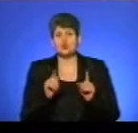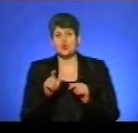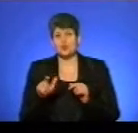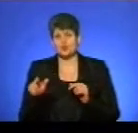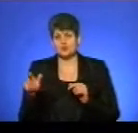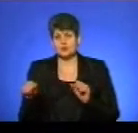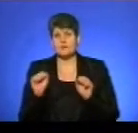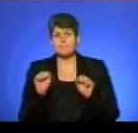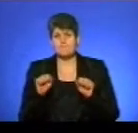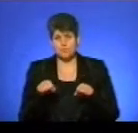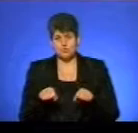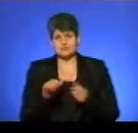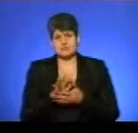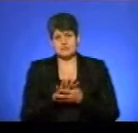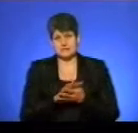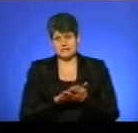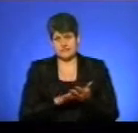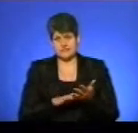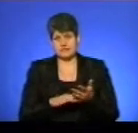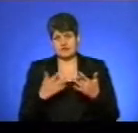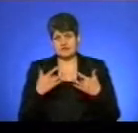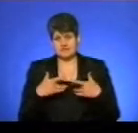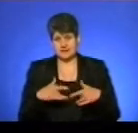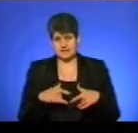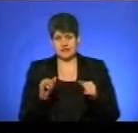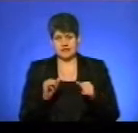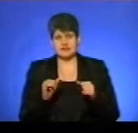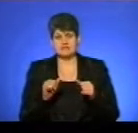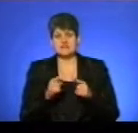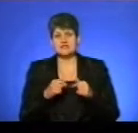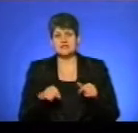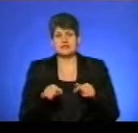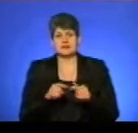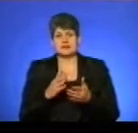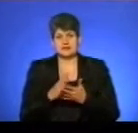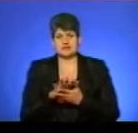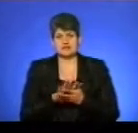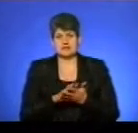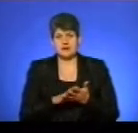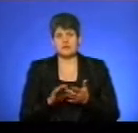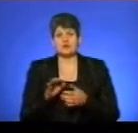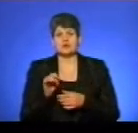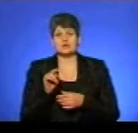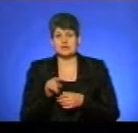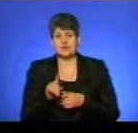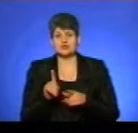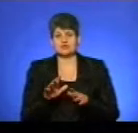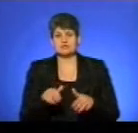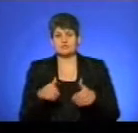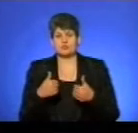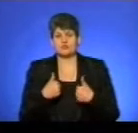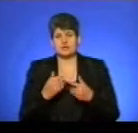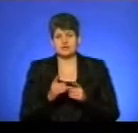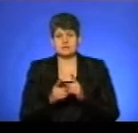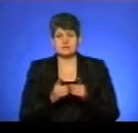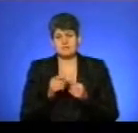люди можуть написати заяву на звільнення, і десь в відділенні є заяви про те, що ці запропоновані нами зміни